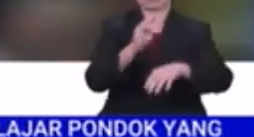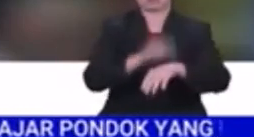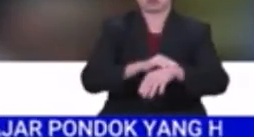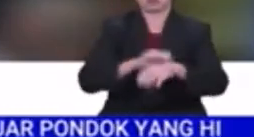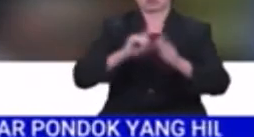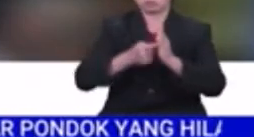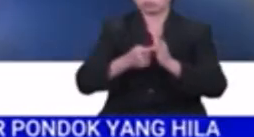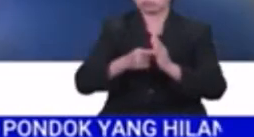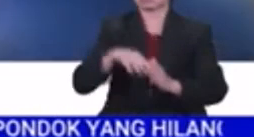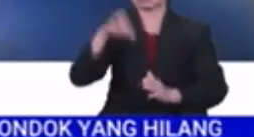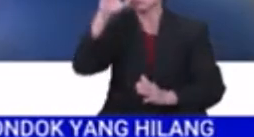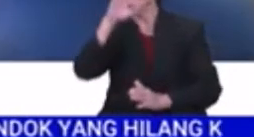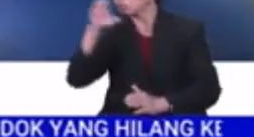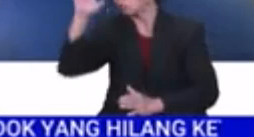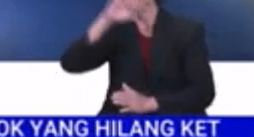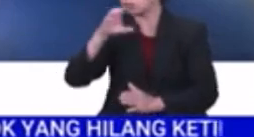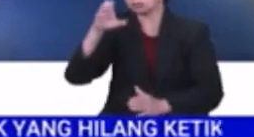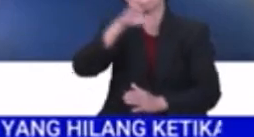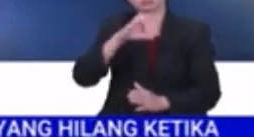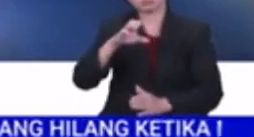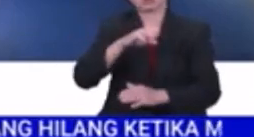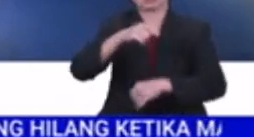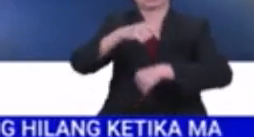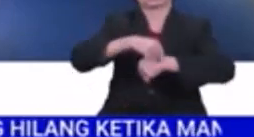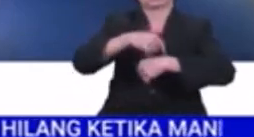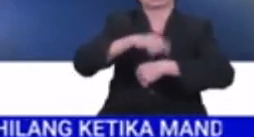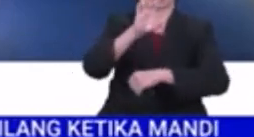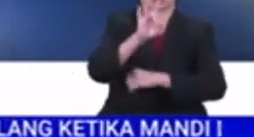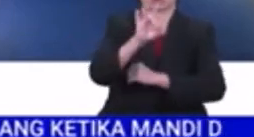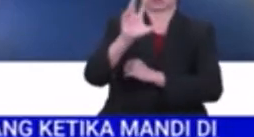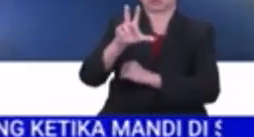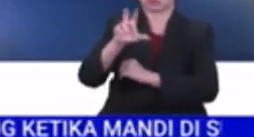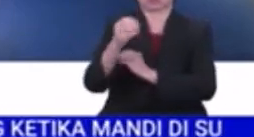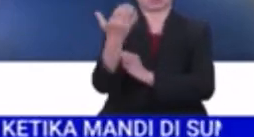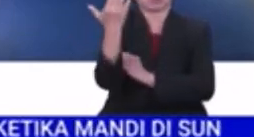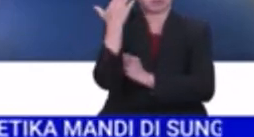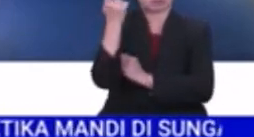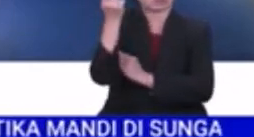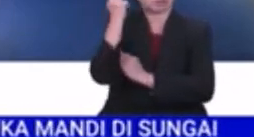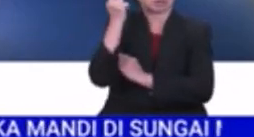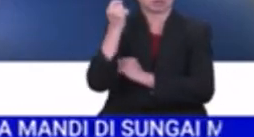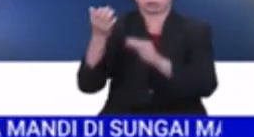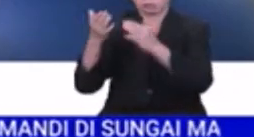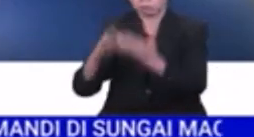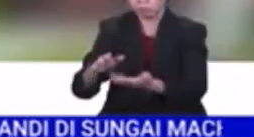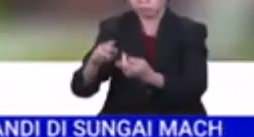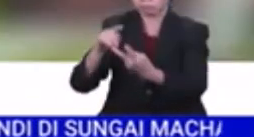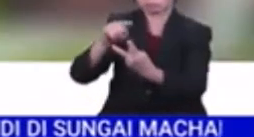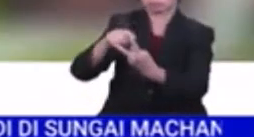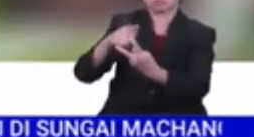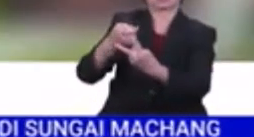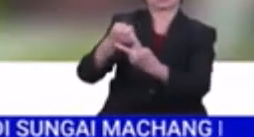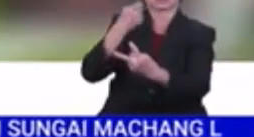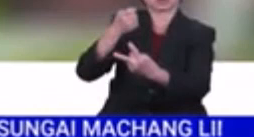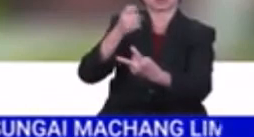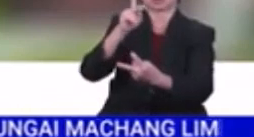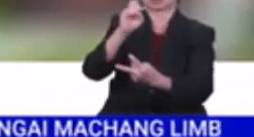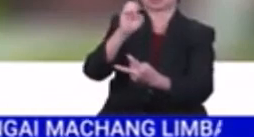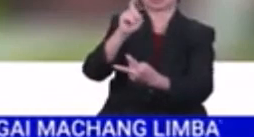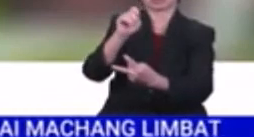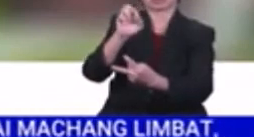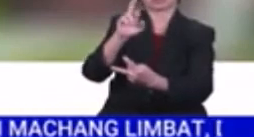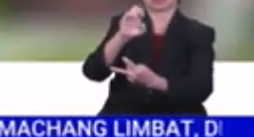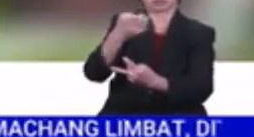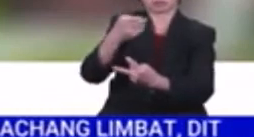semacam membutuhkan operasi mencari dan menyelamatkan kira 08.00 jika puluh pagi tadi Maya itu kemarin Hakim yang berasal dari cerai dan